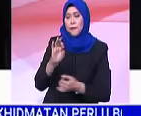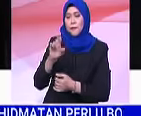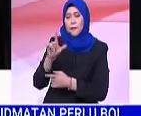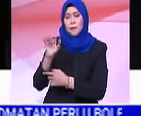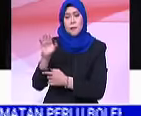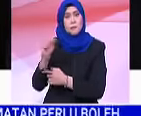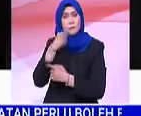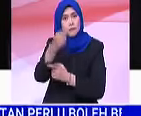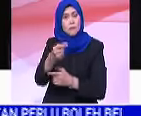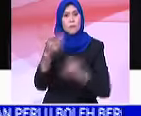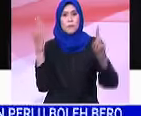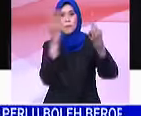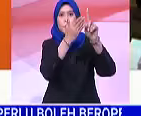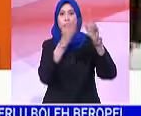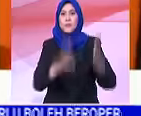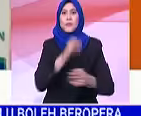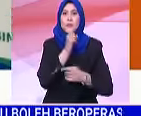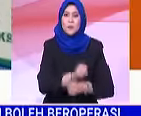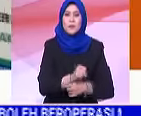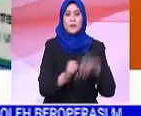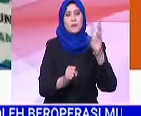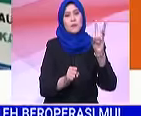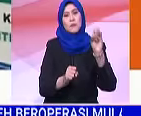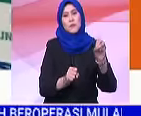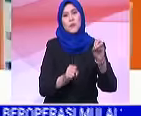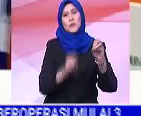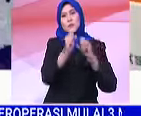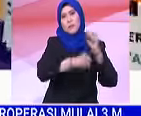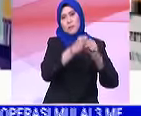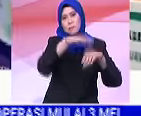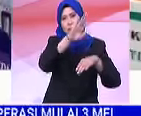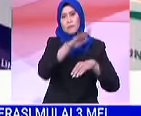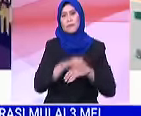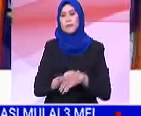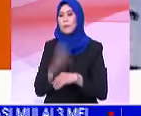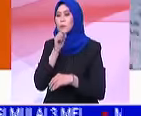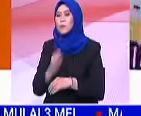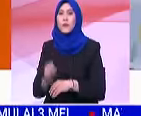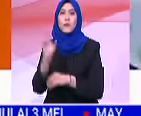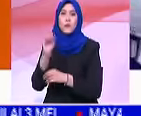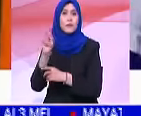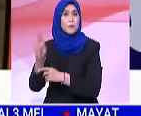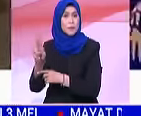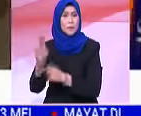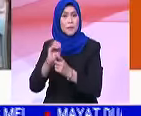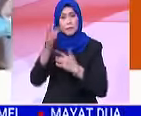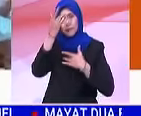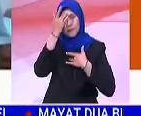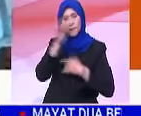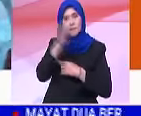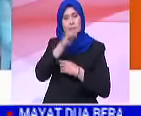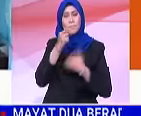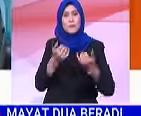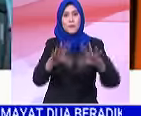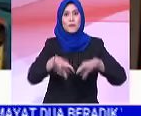ini menyasarkan golongan warga emas berusia 60 tahun ke atas, orang kurang upaya OKU dan penghidap penyakit kronik